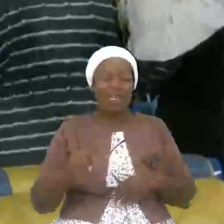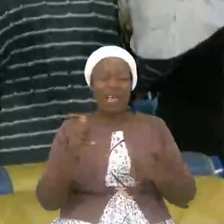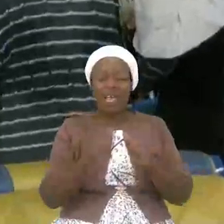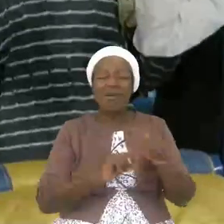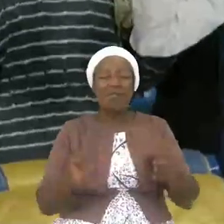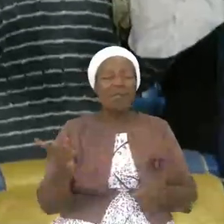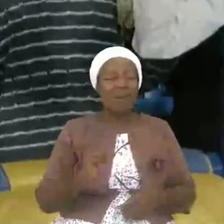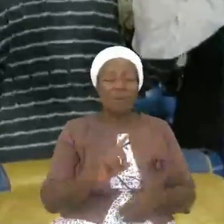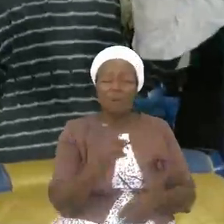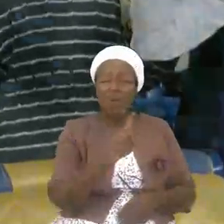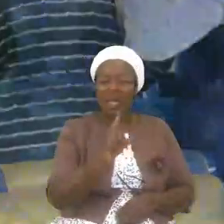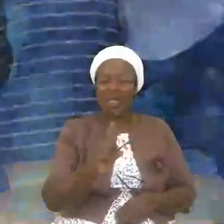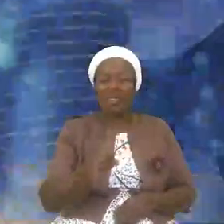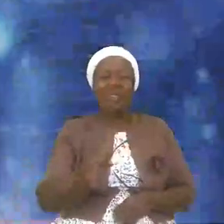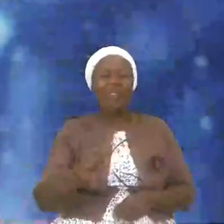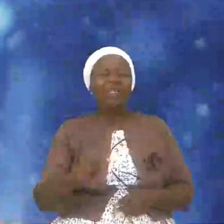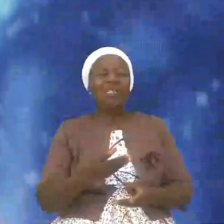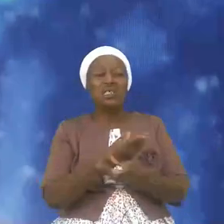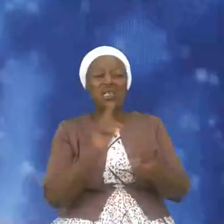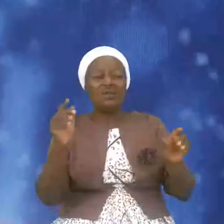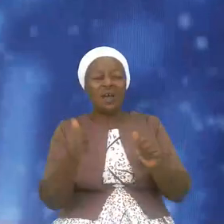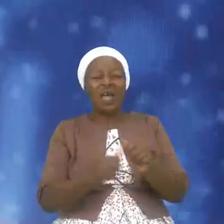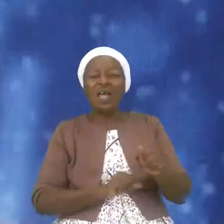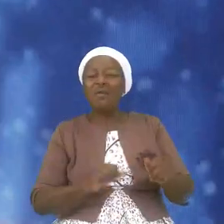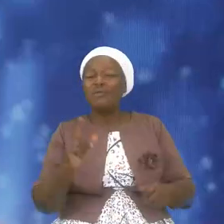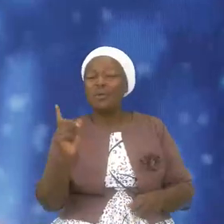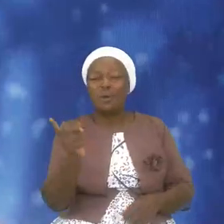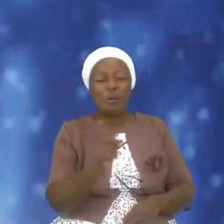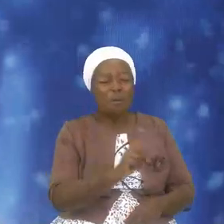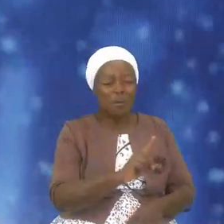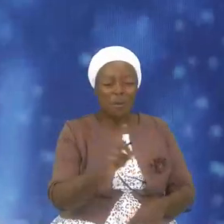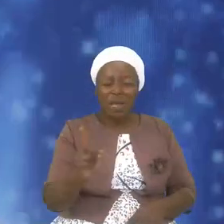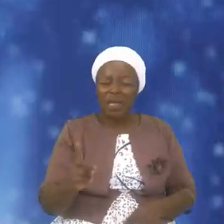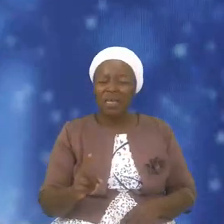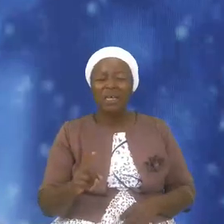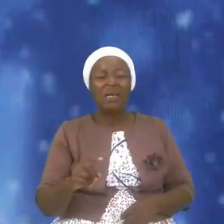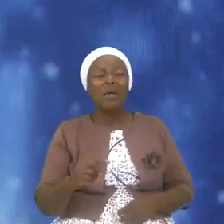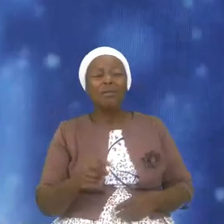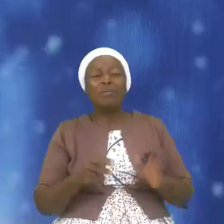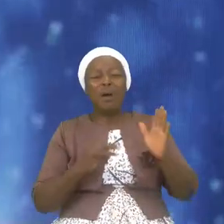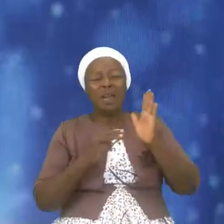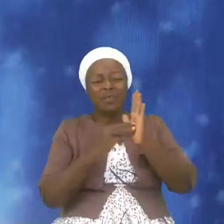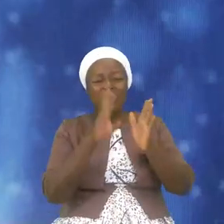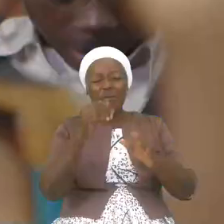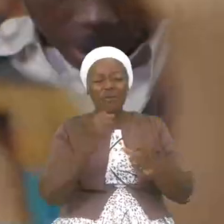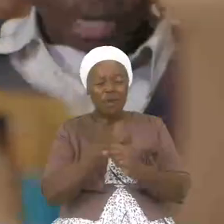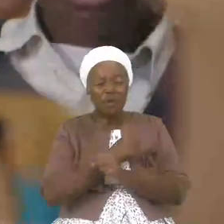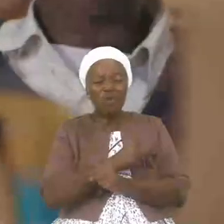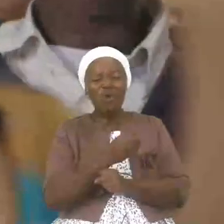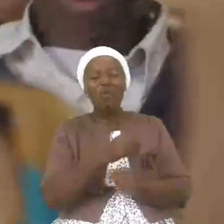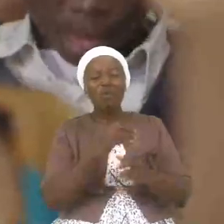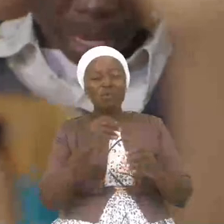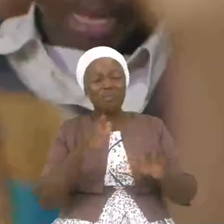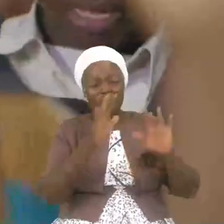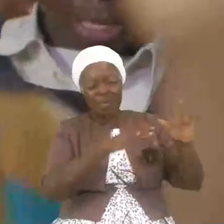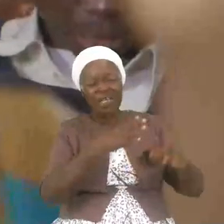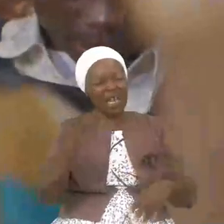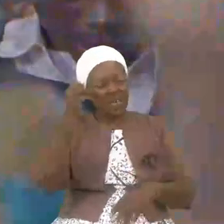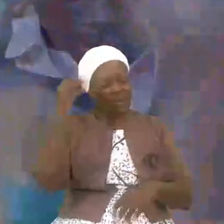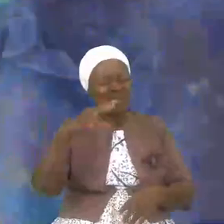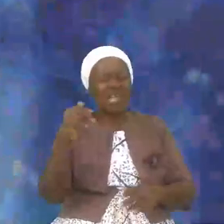Guérison partout, délivrance partout, manifestation de ton amour, de ta miséricorde, de ta